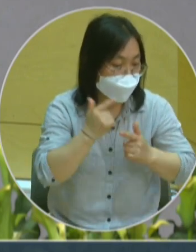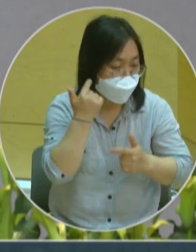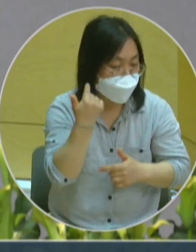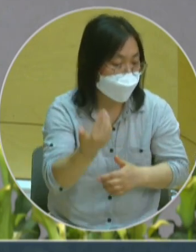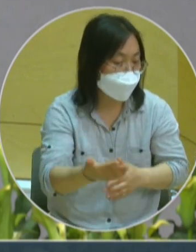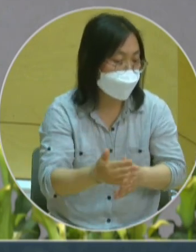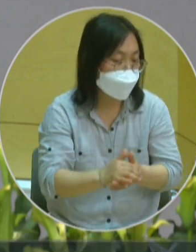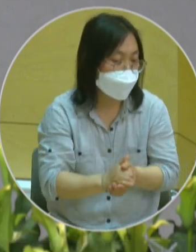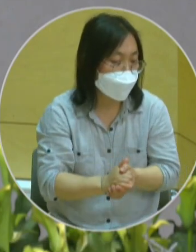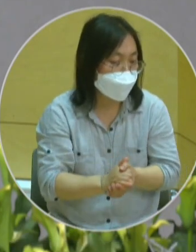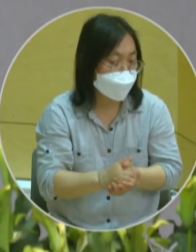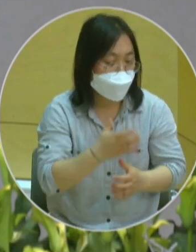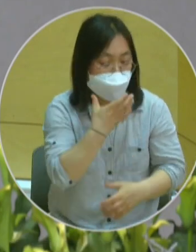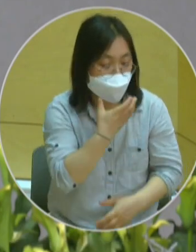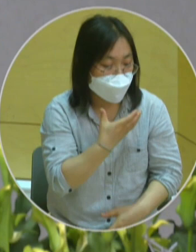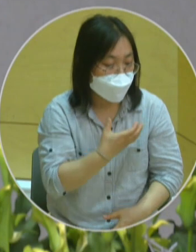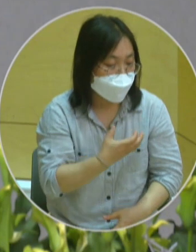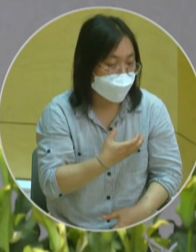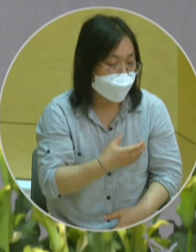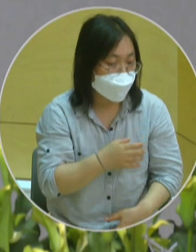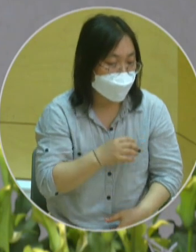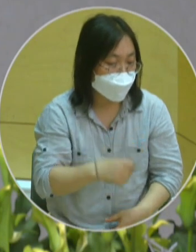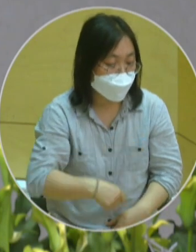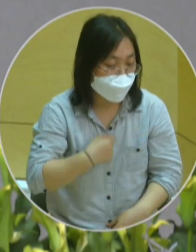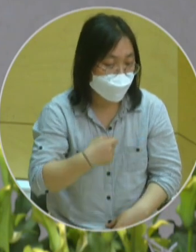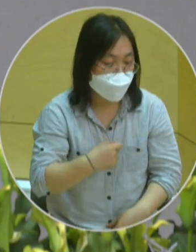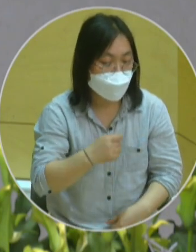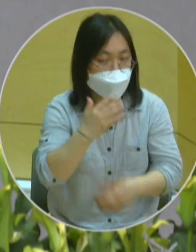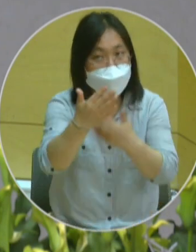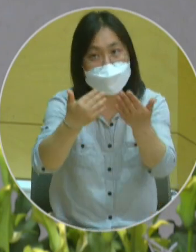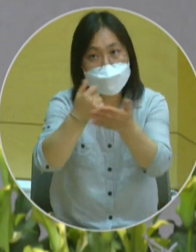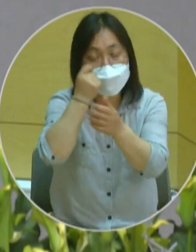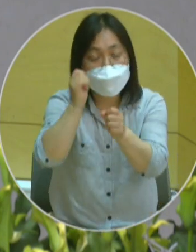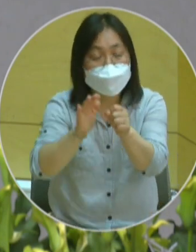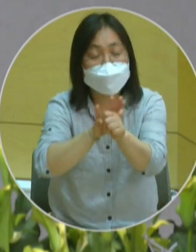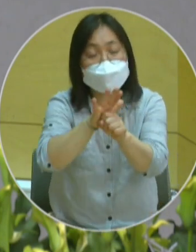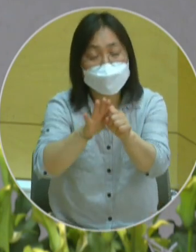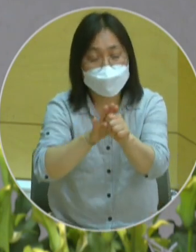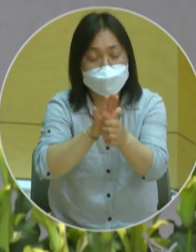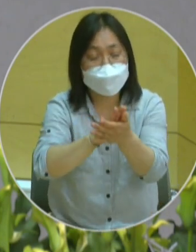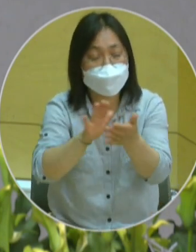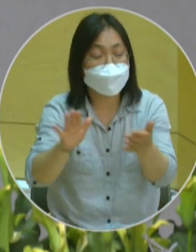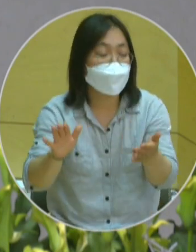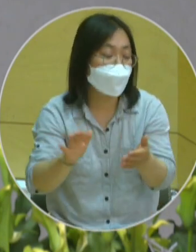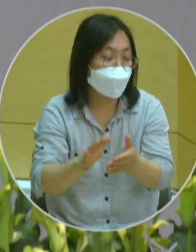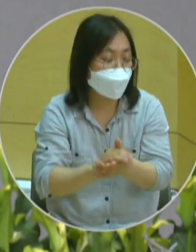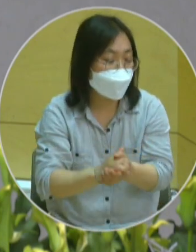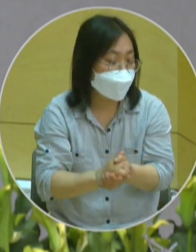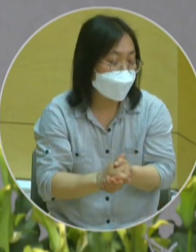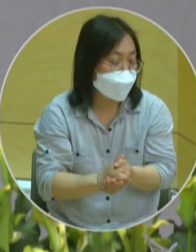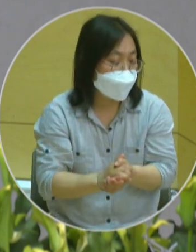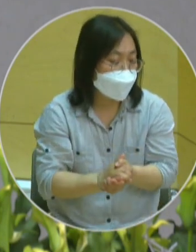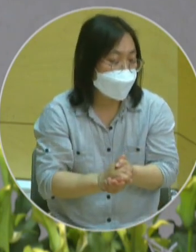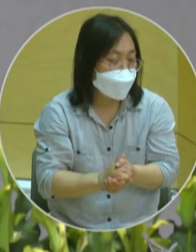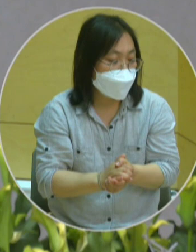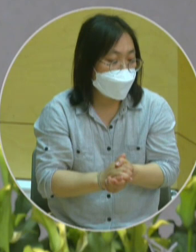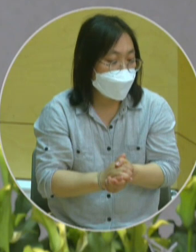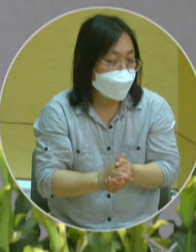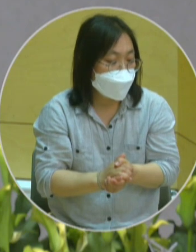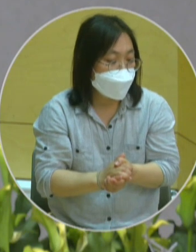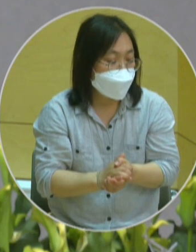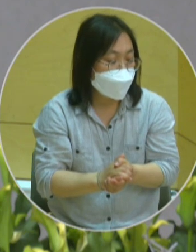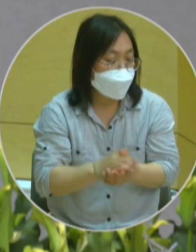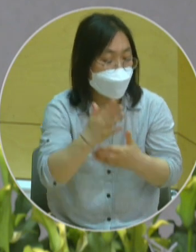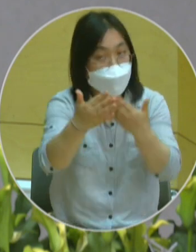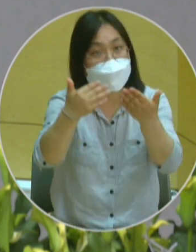아니니까. 이 아브라함에게는 이 정의는 하나님의 긍휼과 자비예요. 하나님의 속성 속에 있는 긍휼과 자비. 자,